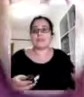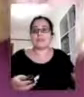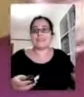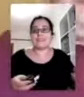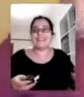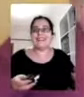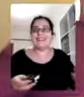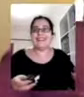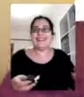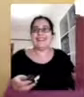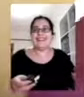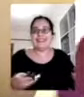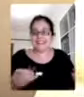İsabet oldu.